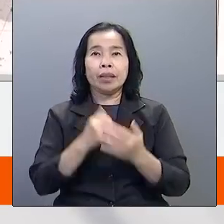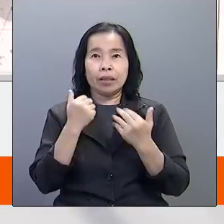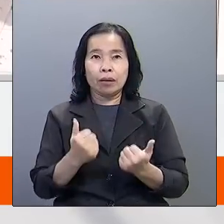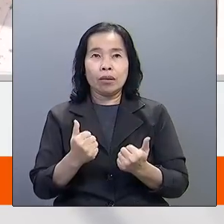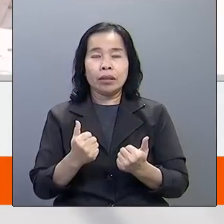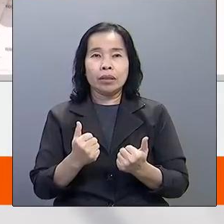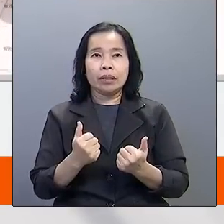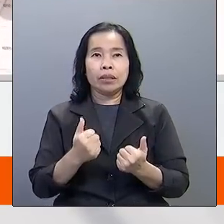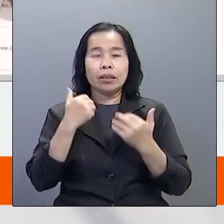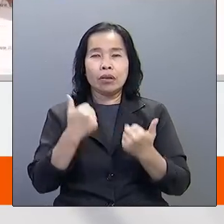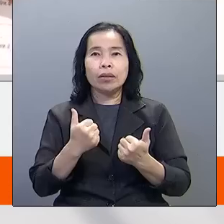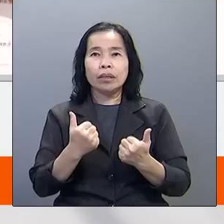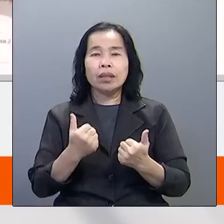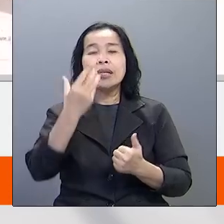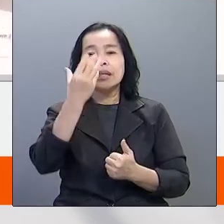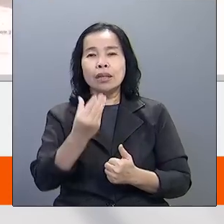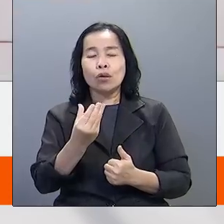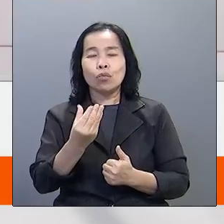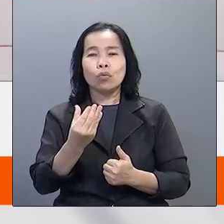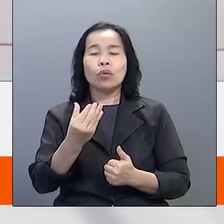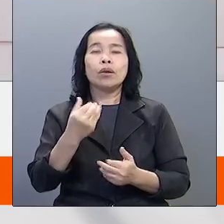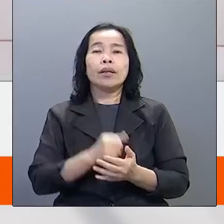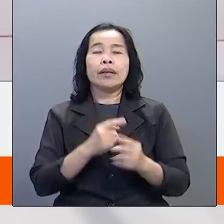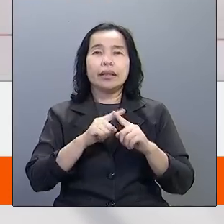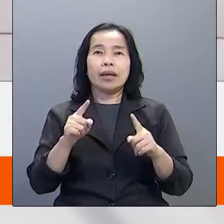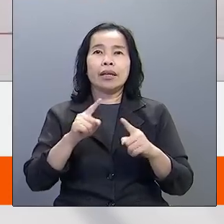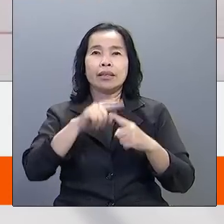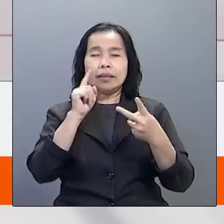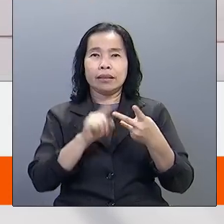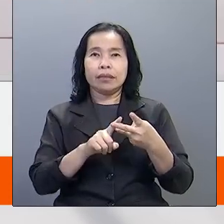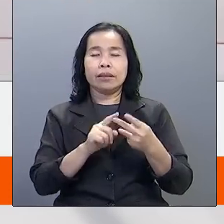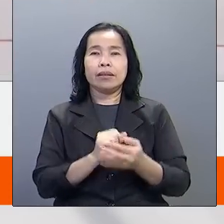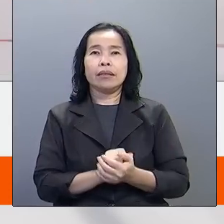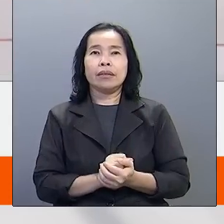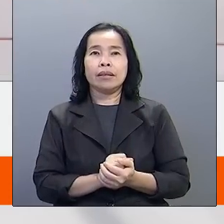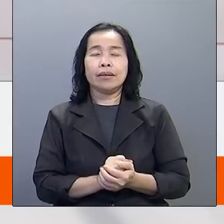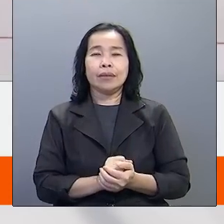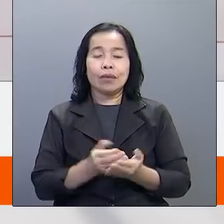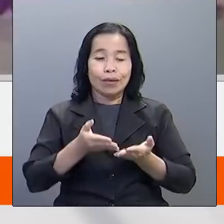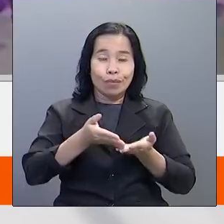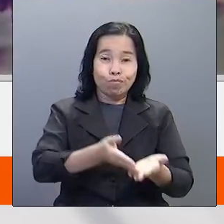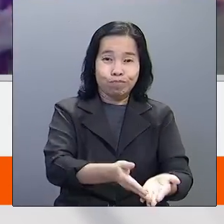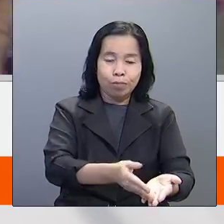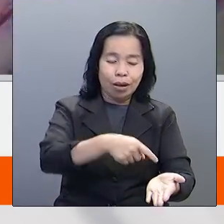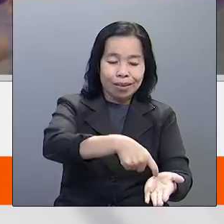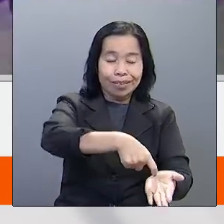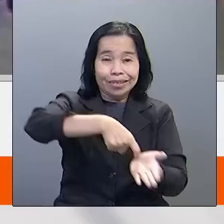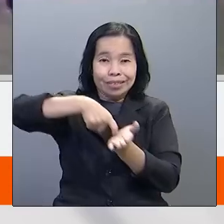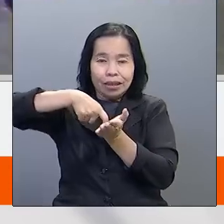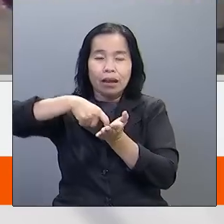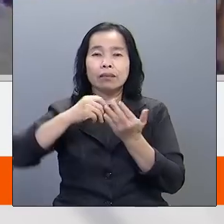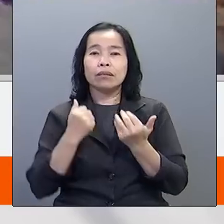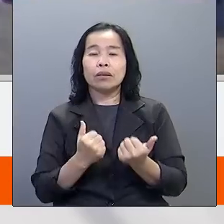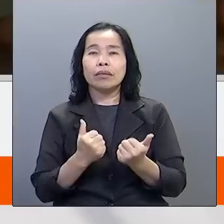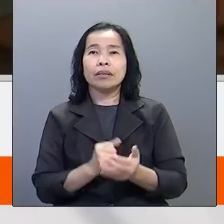ายนะครับที่ยังกำลังการค้นหาอยู่ครับส่วนเรื่องแผนการกู้เรือนะครับตอนนี้ทางผู้บัญชาการหาเรือเ